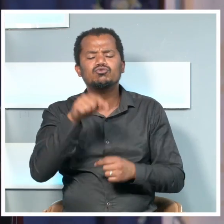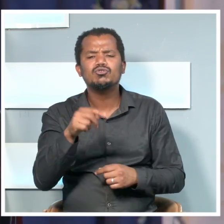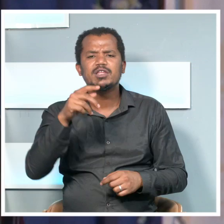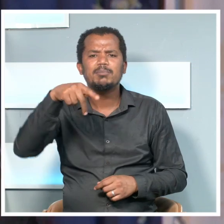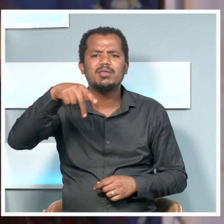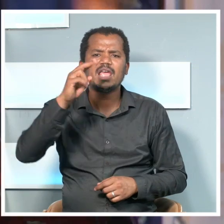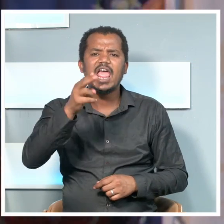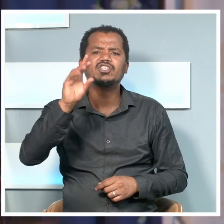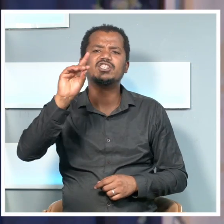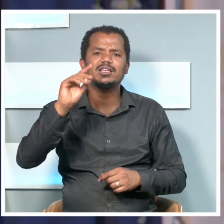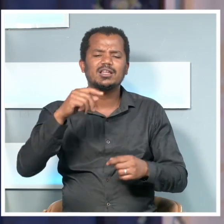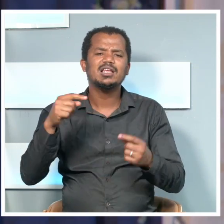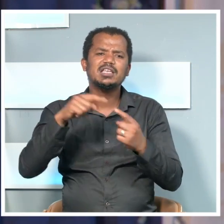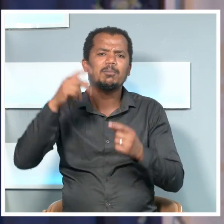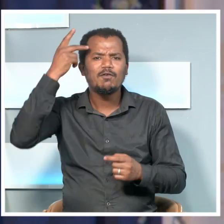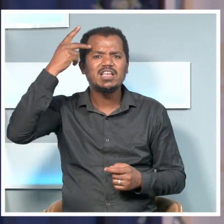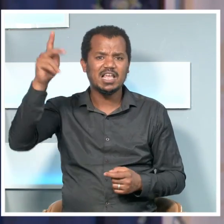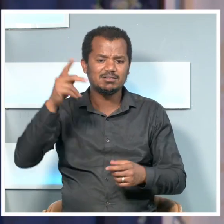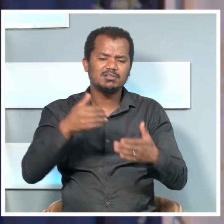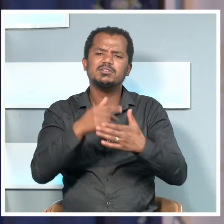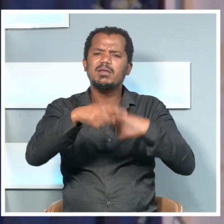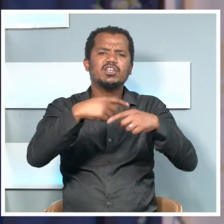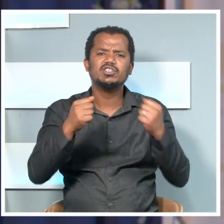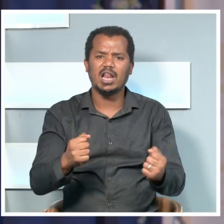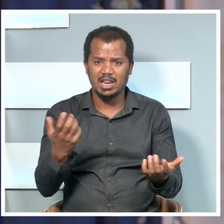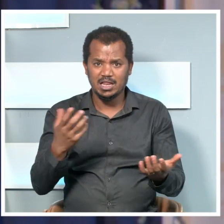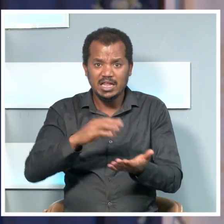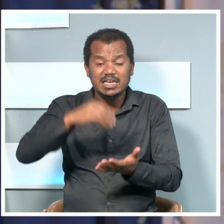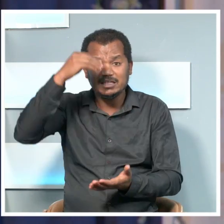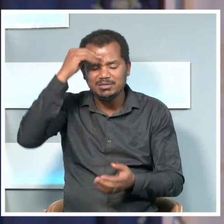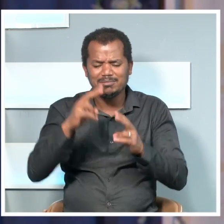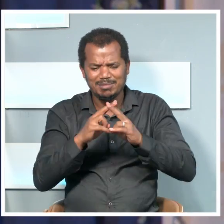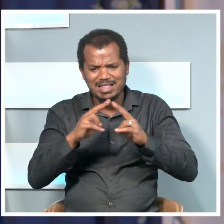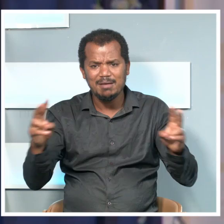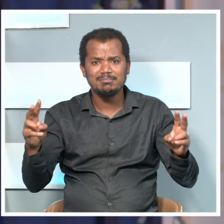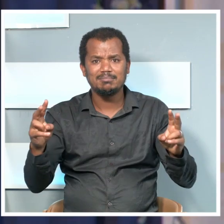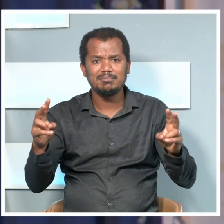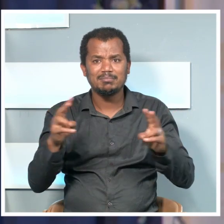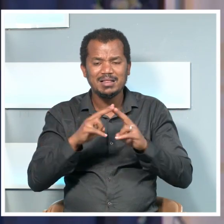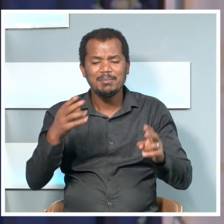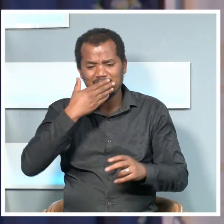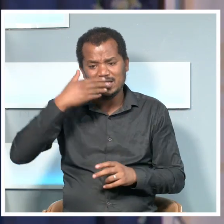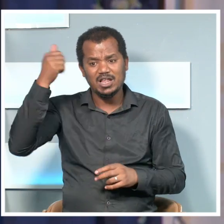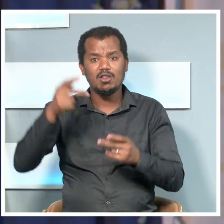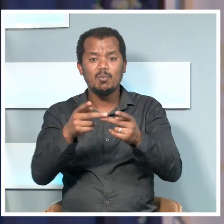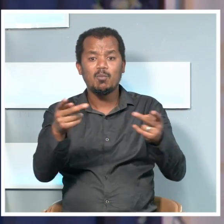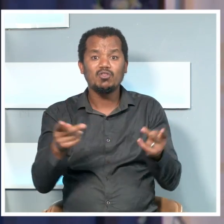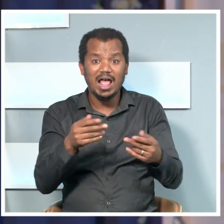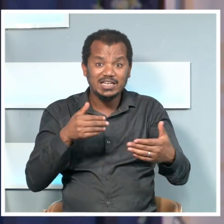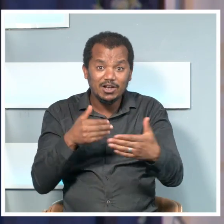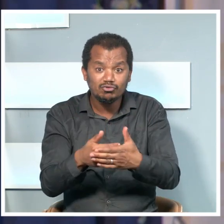تشيل اسكم بروفيسور مين تشيل سلازي بتمرت بتأم يلا كبو تعالى اللي